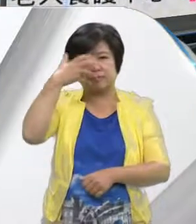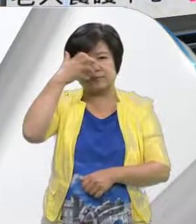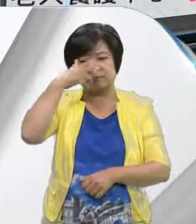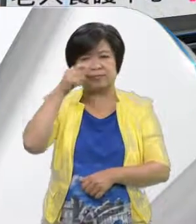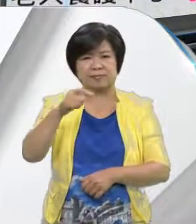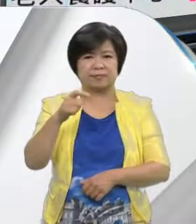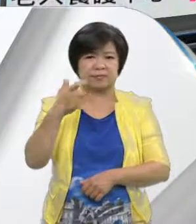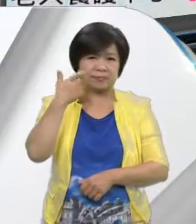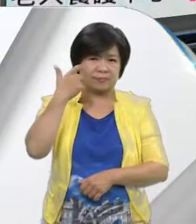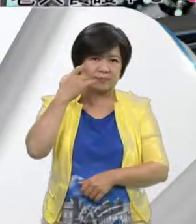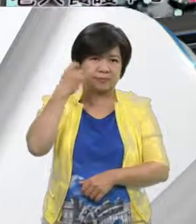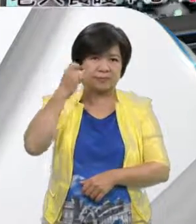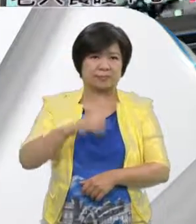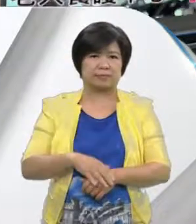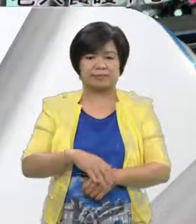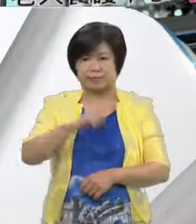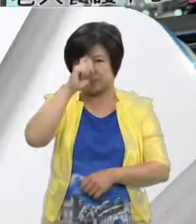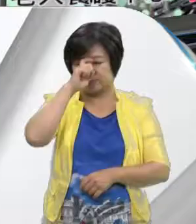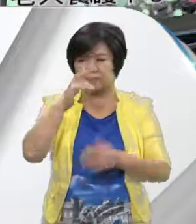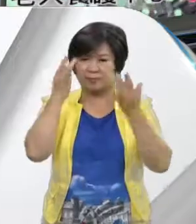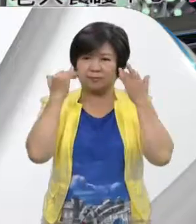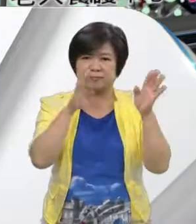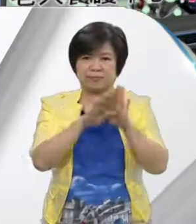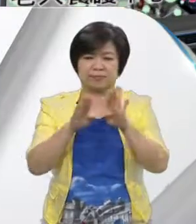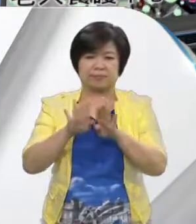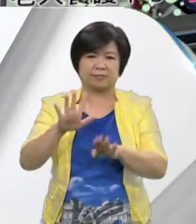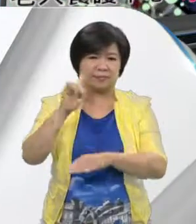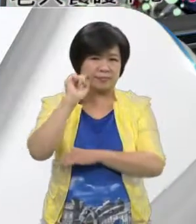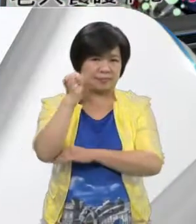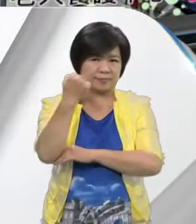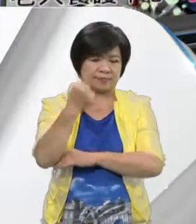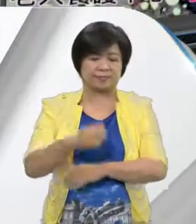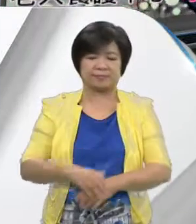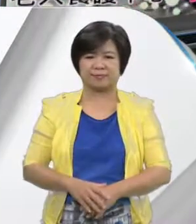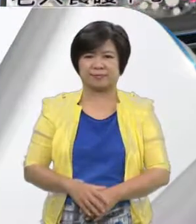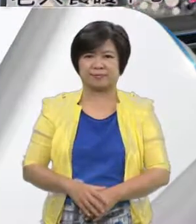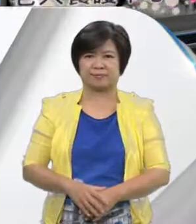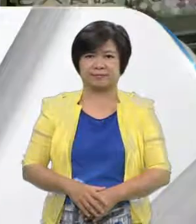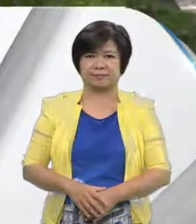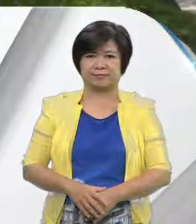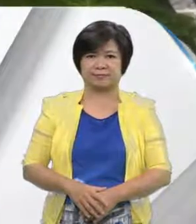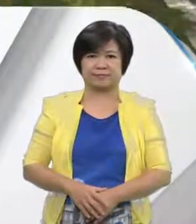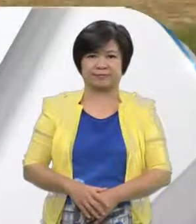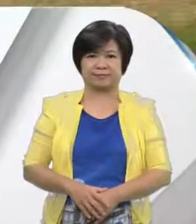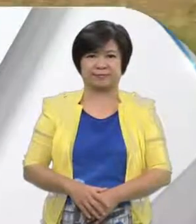级下台人。本期的土国之家还能就今年批出。